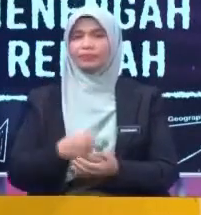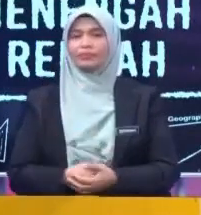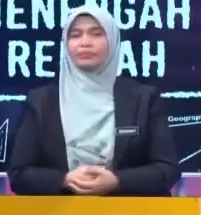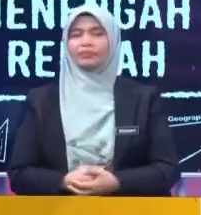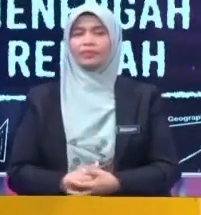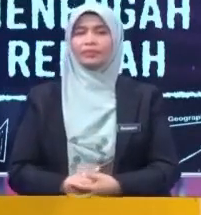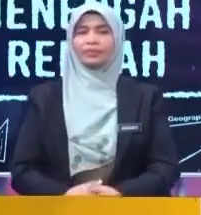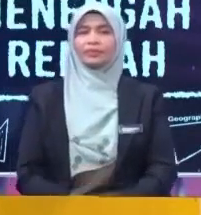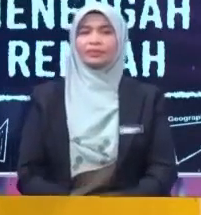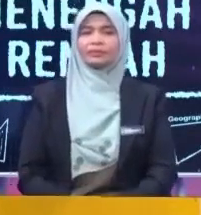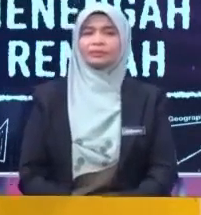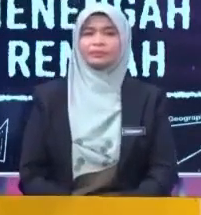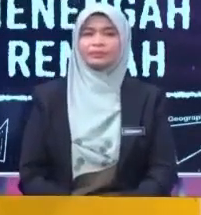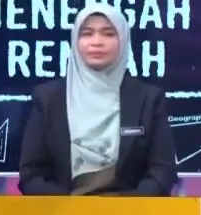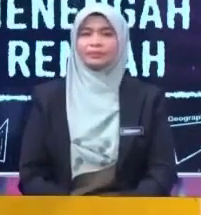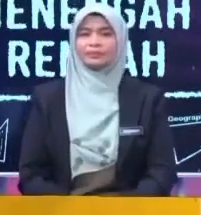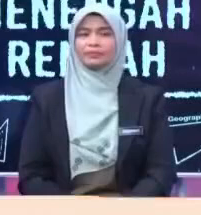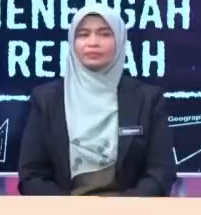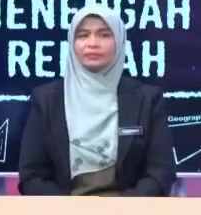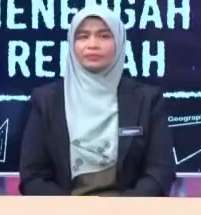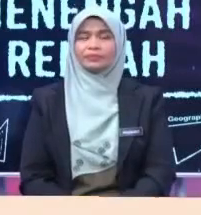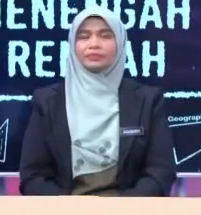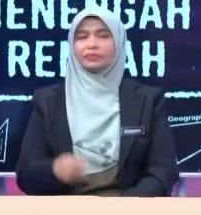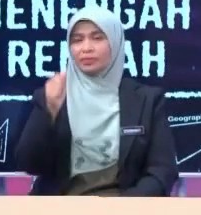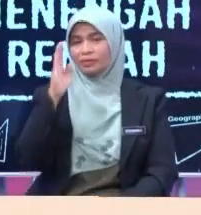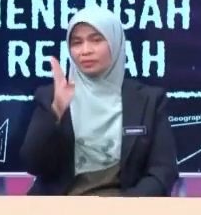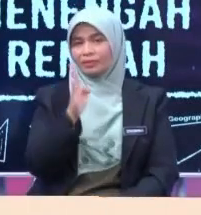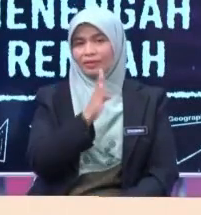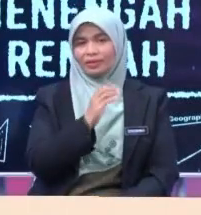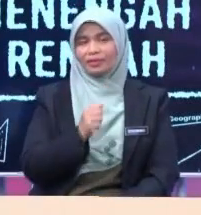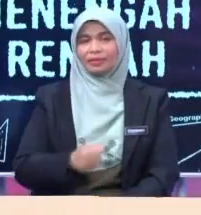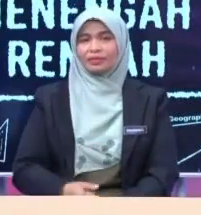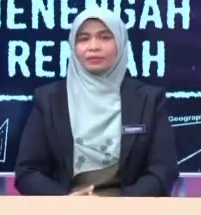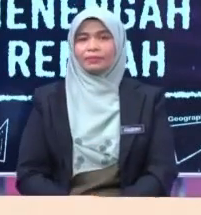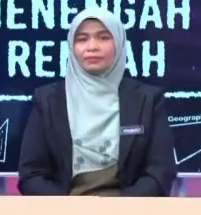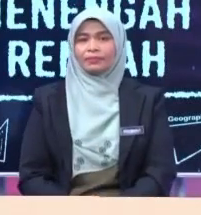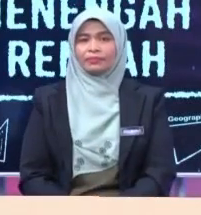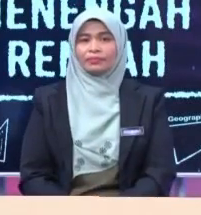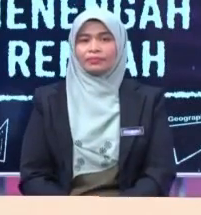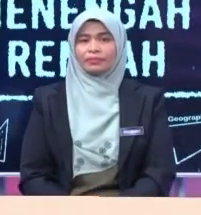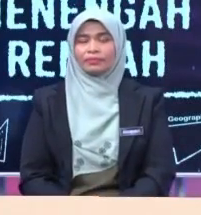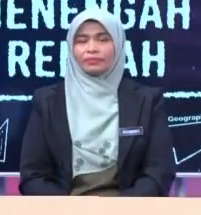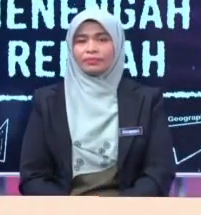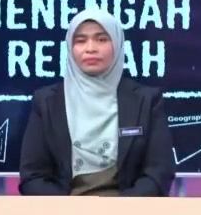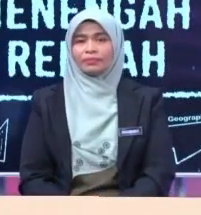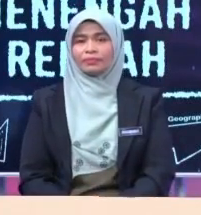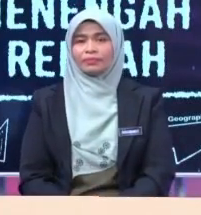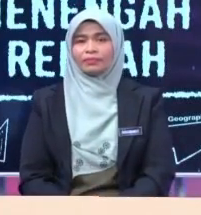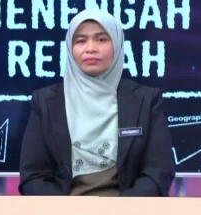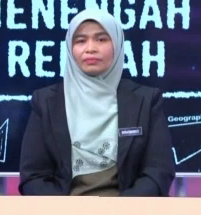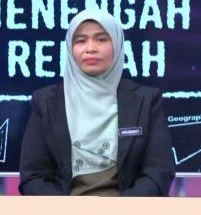baca, boleh Aiman? Boleh Ustazah. Okay. A'udzubillahi minasyaitanirrajim. والذين آمنوا